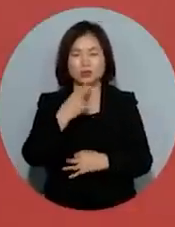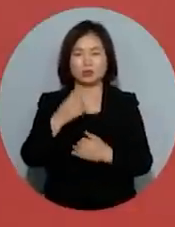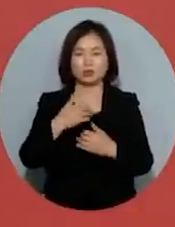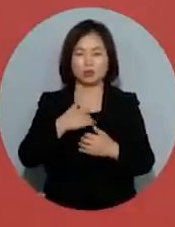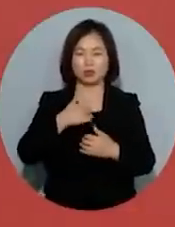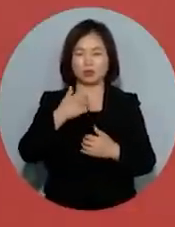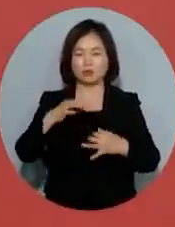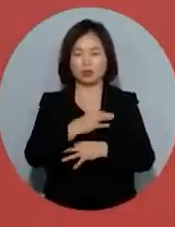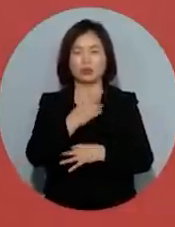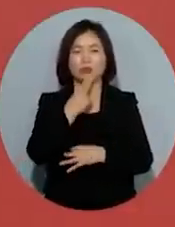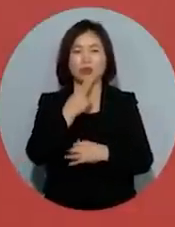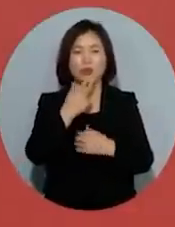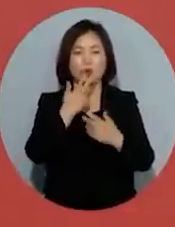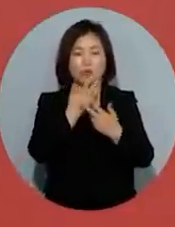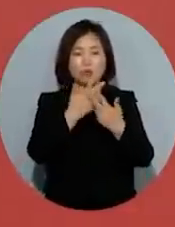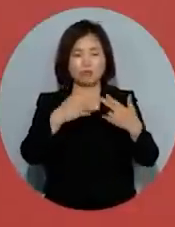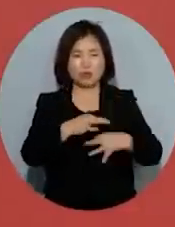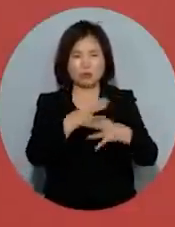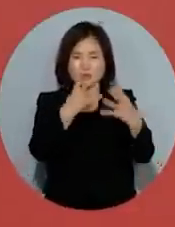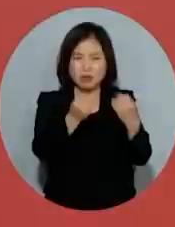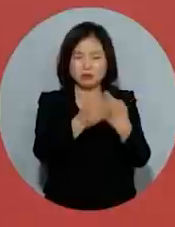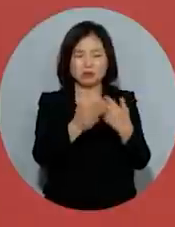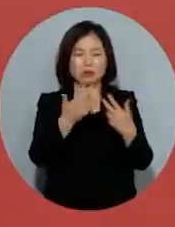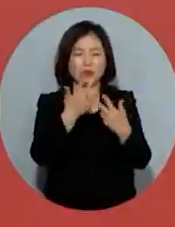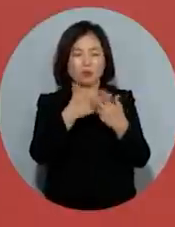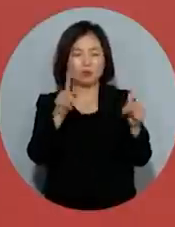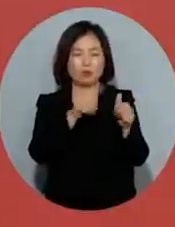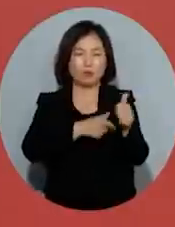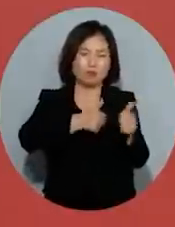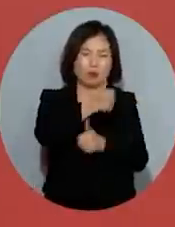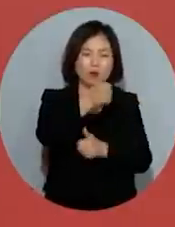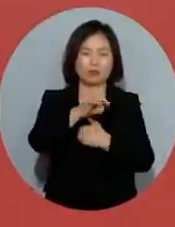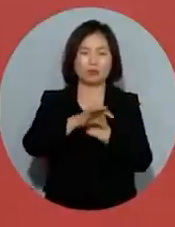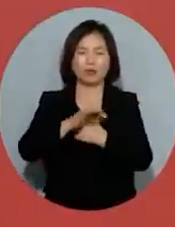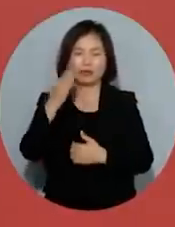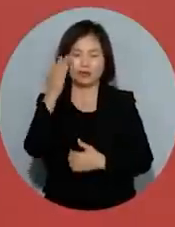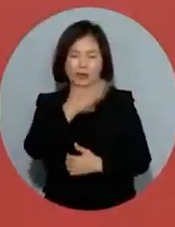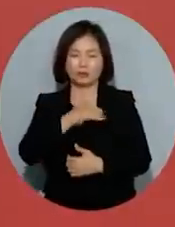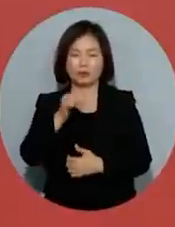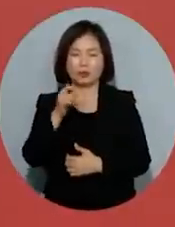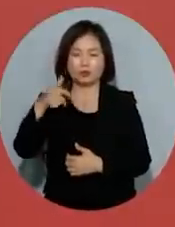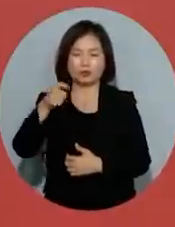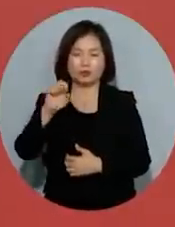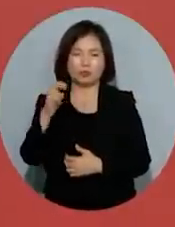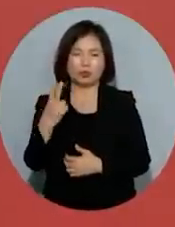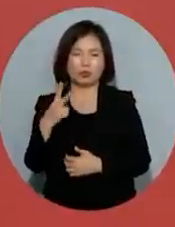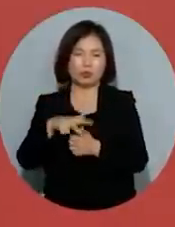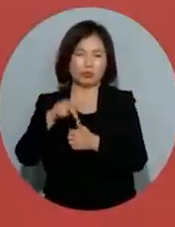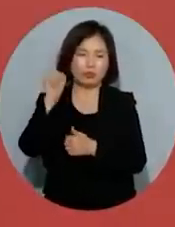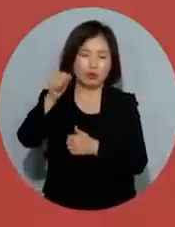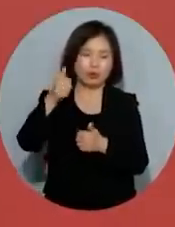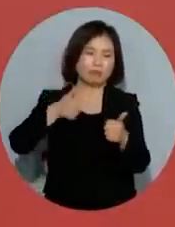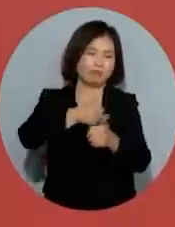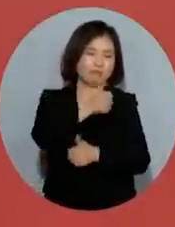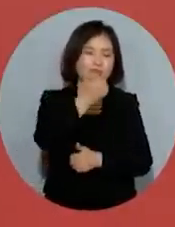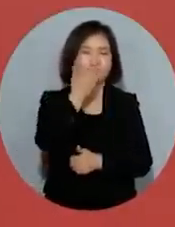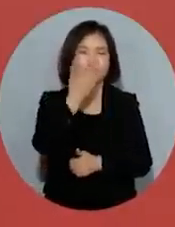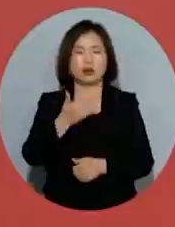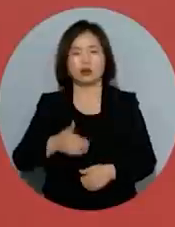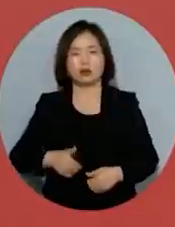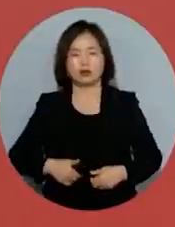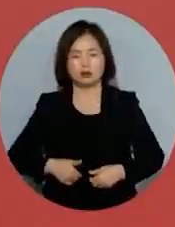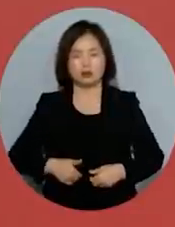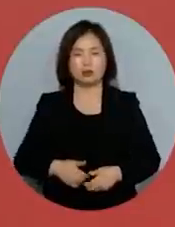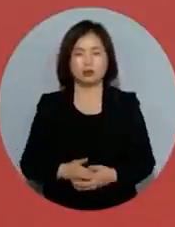이재명을 잡으려면 홍준표가 나가서 깨끗한 홍준표가 나가서 잡아야 할 것으로 저는